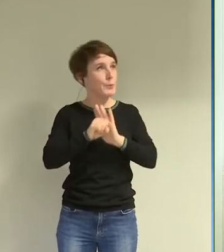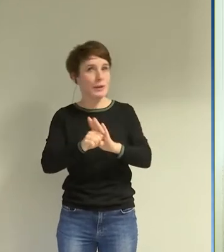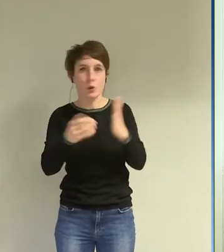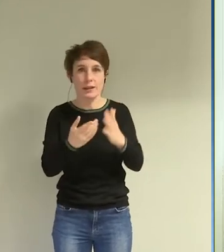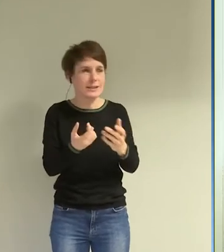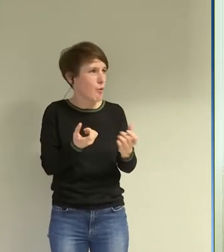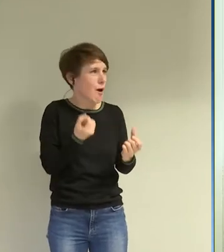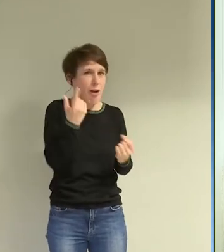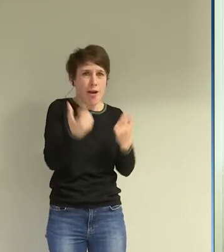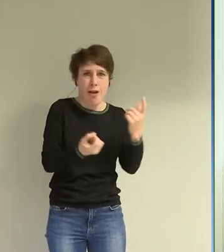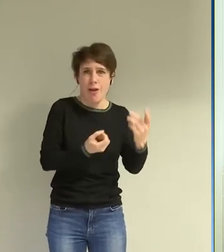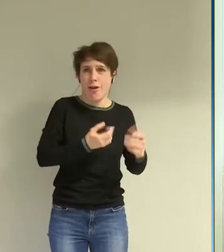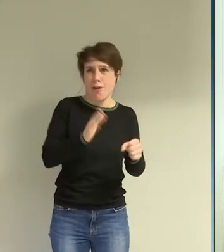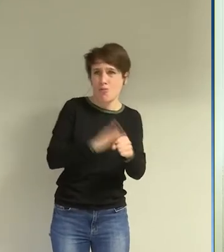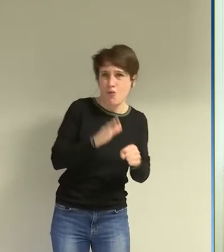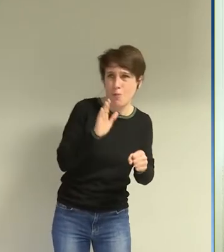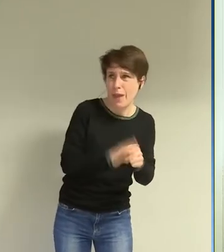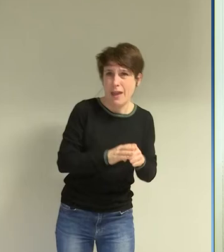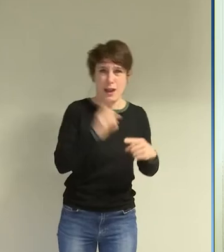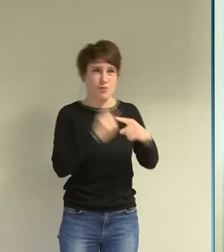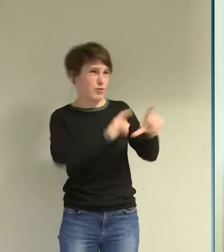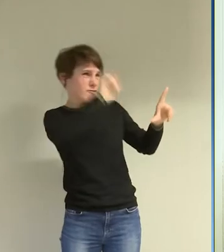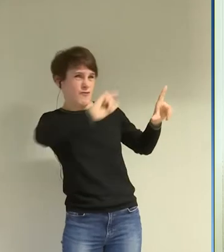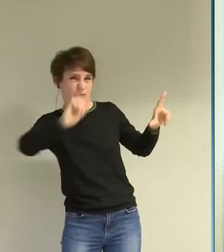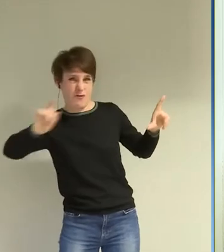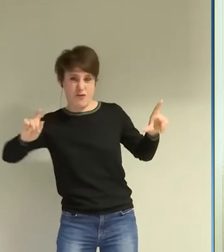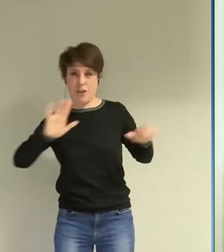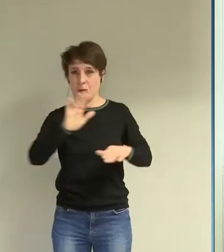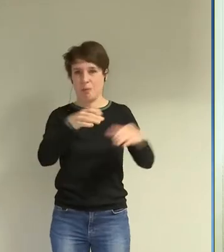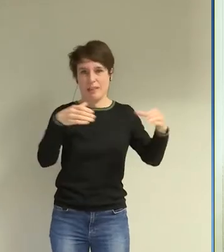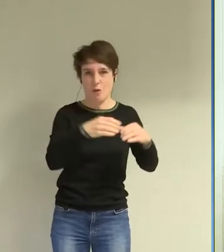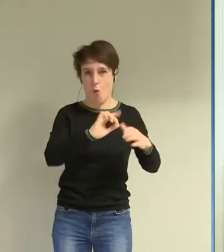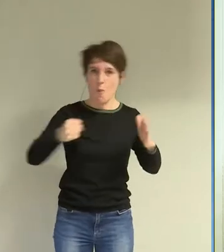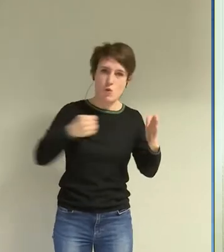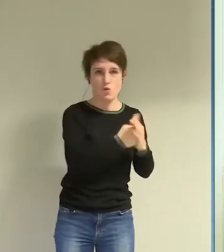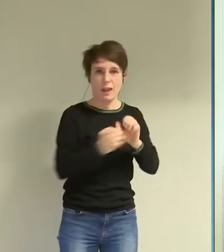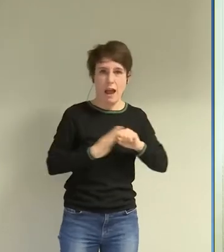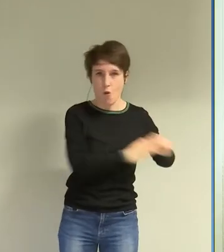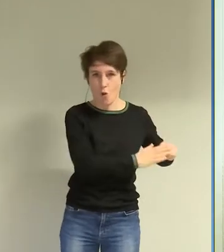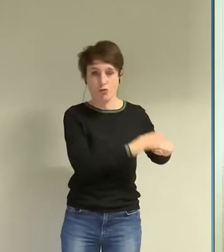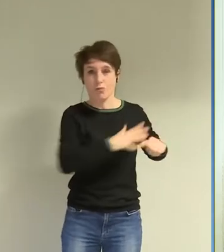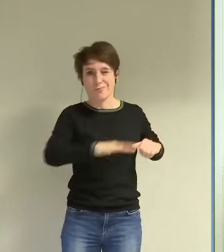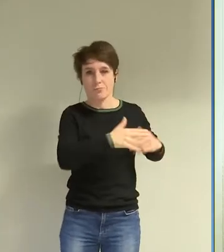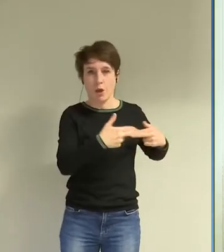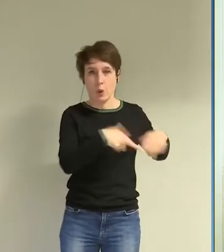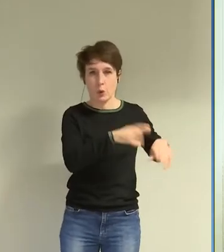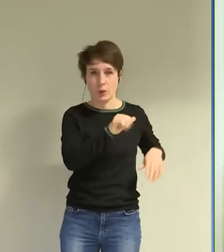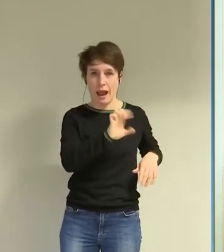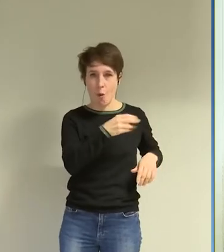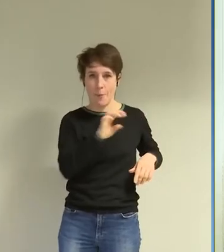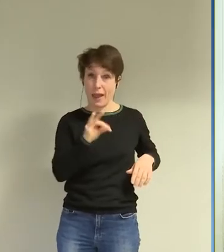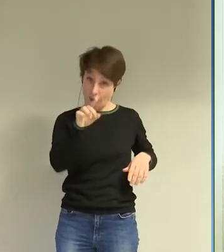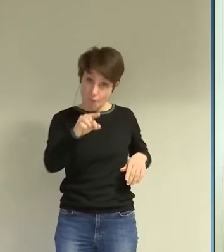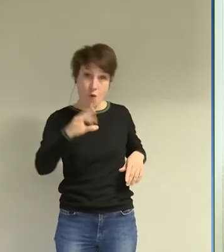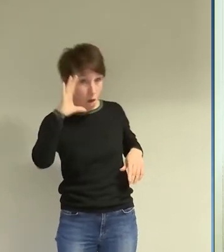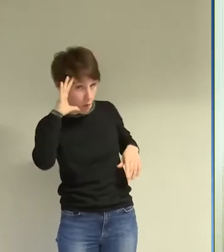et les tags qui pullulent au groupe d'ultragauche que vous logez rue d'alembert et qui entre nous soit dit vont jusqu'à